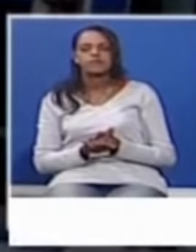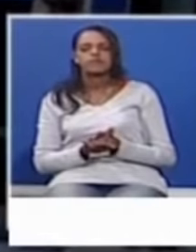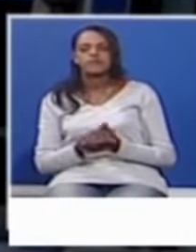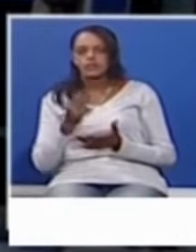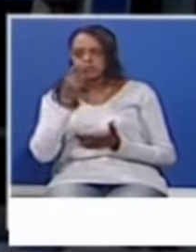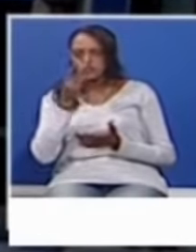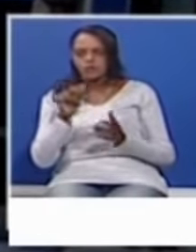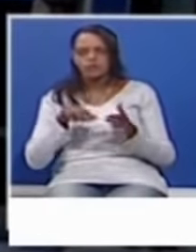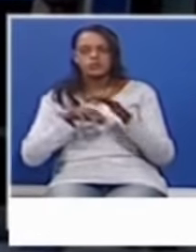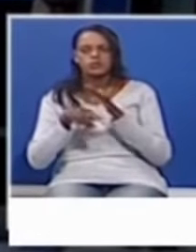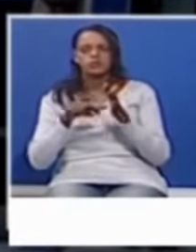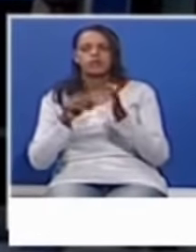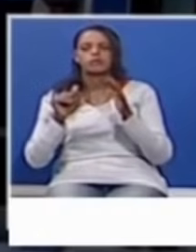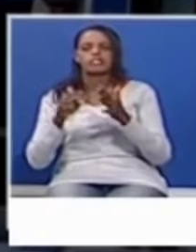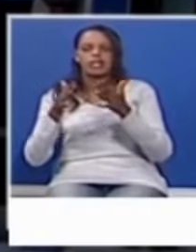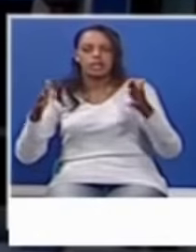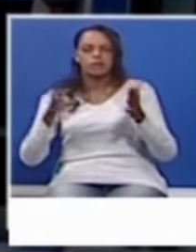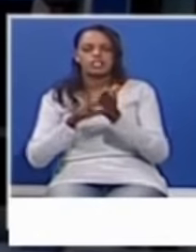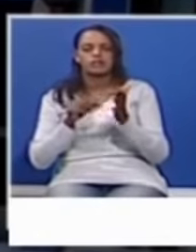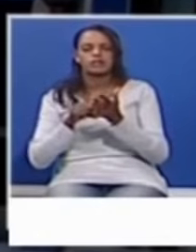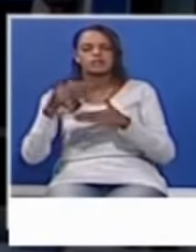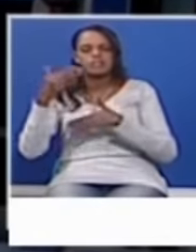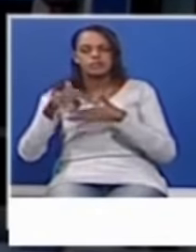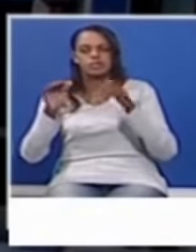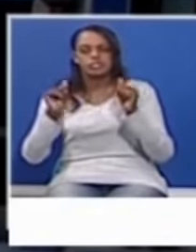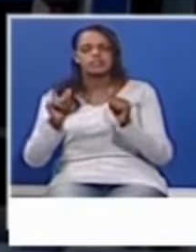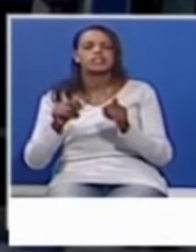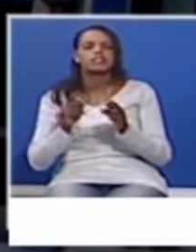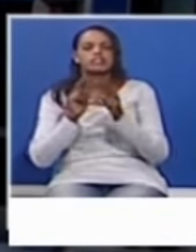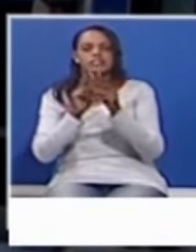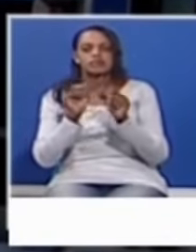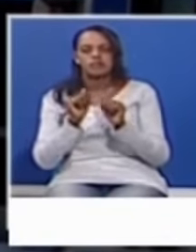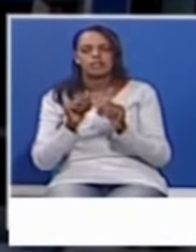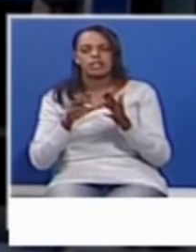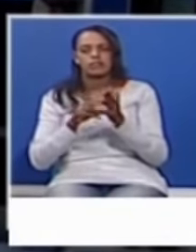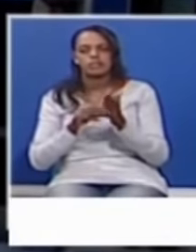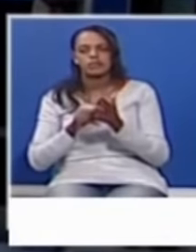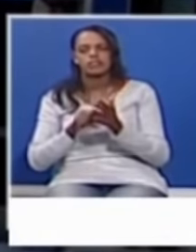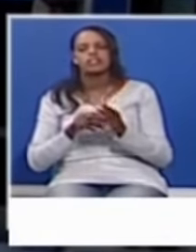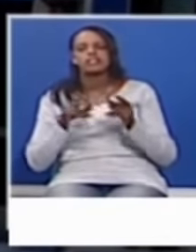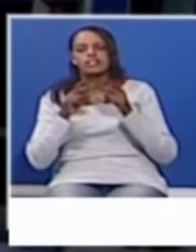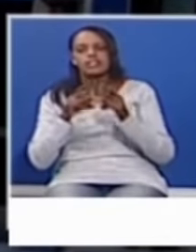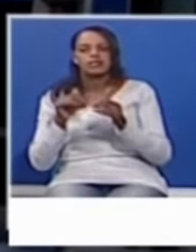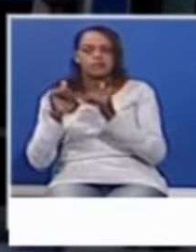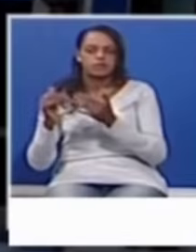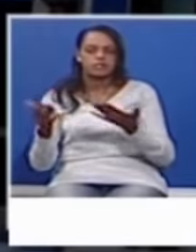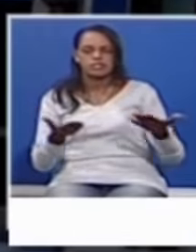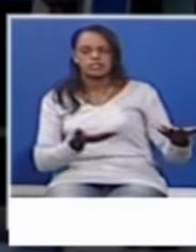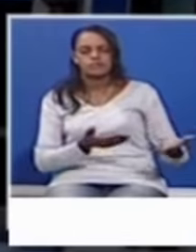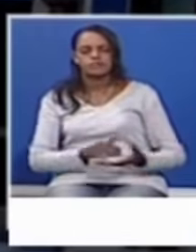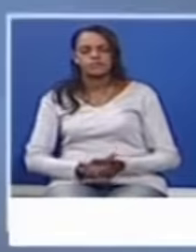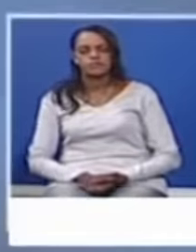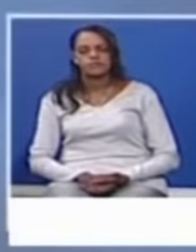كتكتات الواتس أنحكم أوش تسامون كابزنا برو عبايت هاقراو فتساميتاتي نيرو دسأب عبايت أهقراو فتساميتاتي كخون داقي ماني مكتالكم خبر